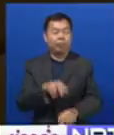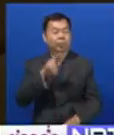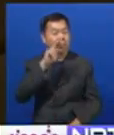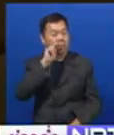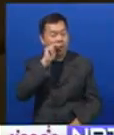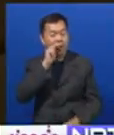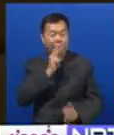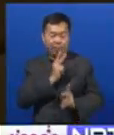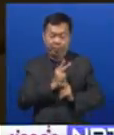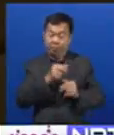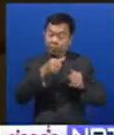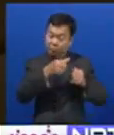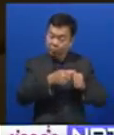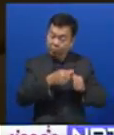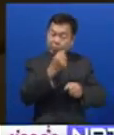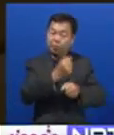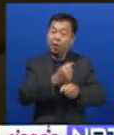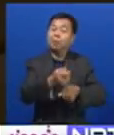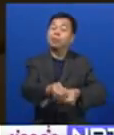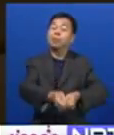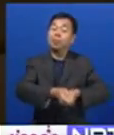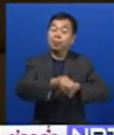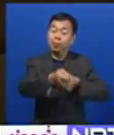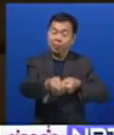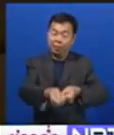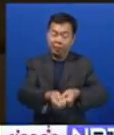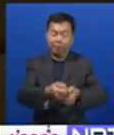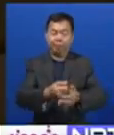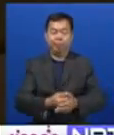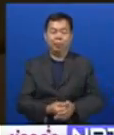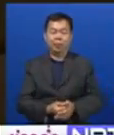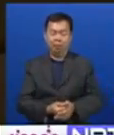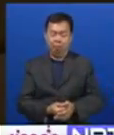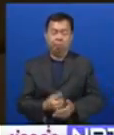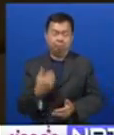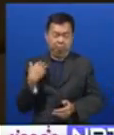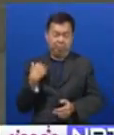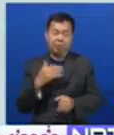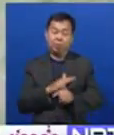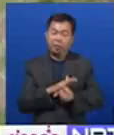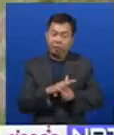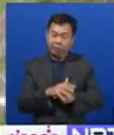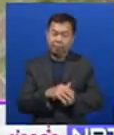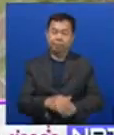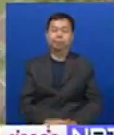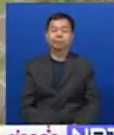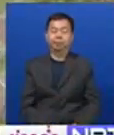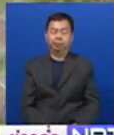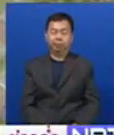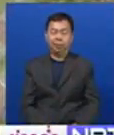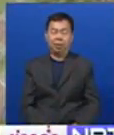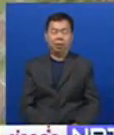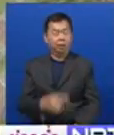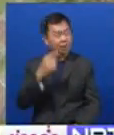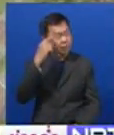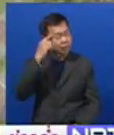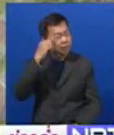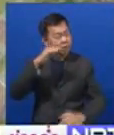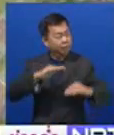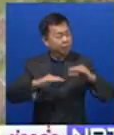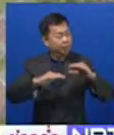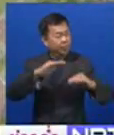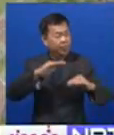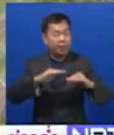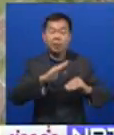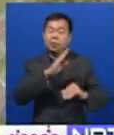ำการเกษตรบ้างนะฮะแต่คงอาจจะไม่ใช่ถึงขนาดถึงการทำนาปรัง จากการคาดการณ์ขั้นเลวร้ายที่สุดกร